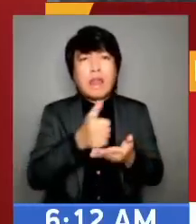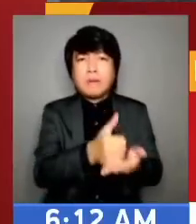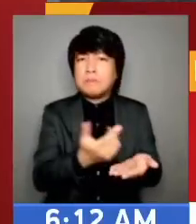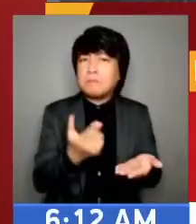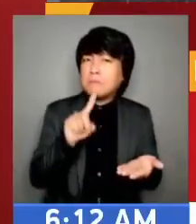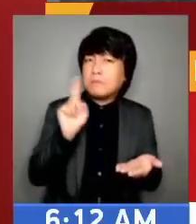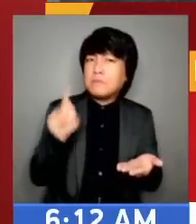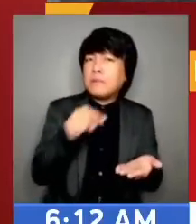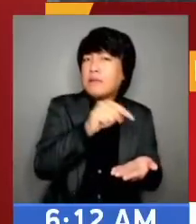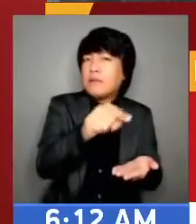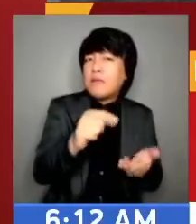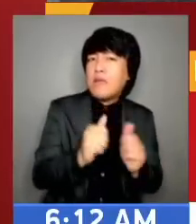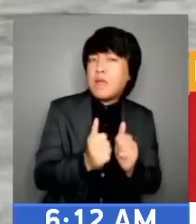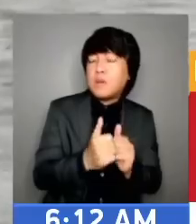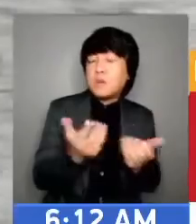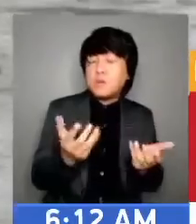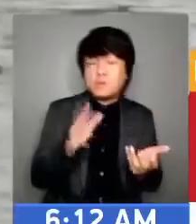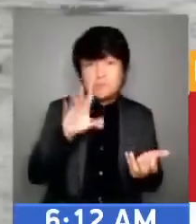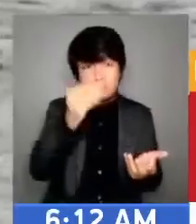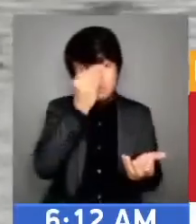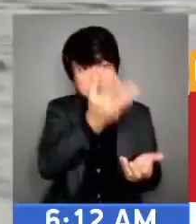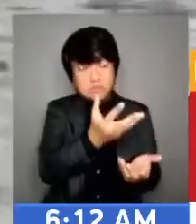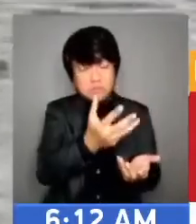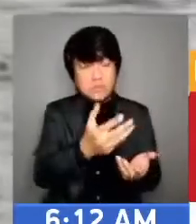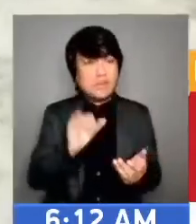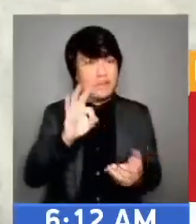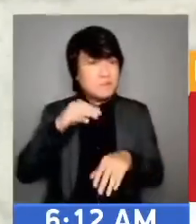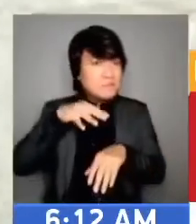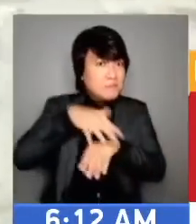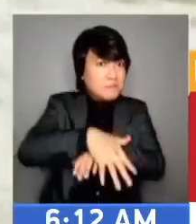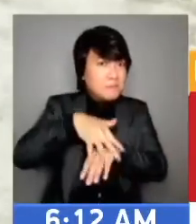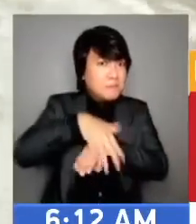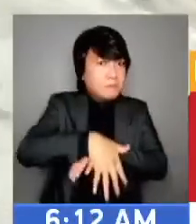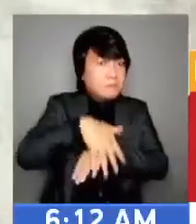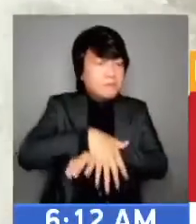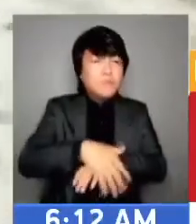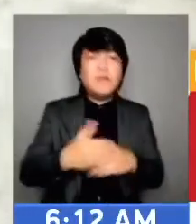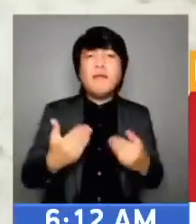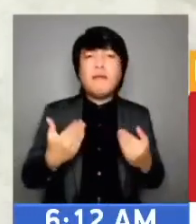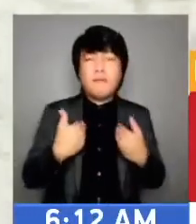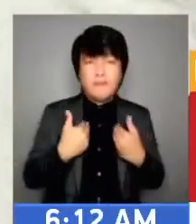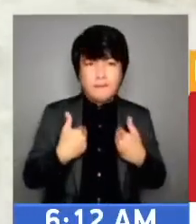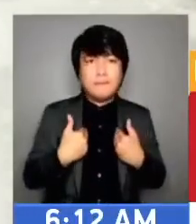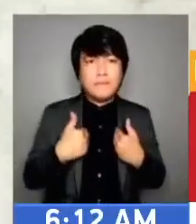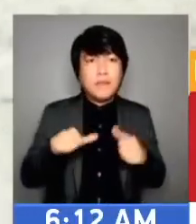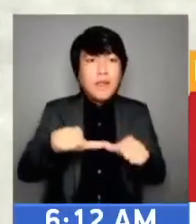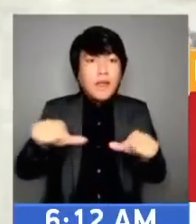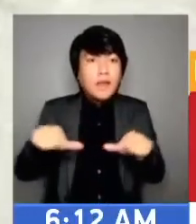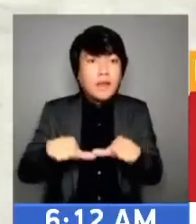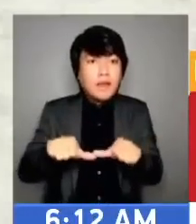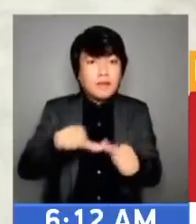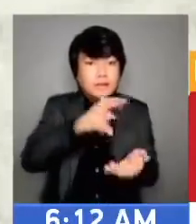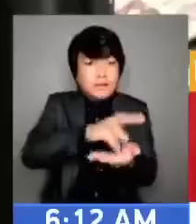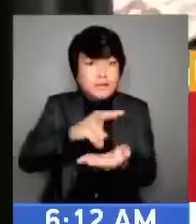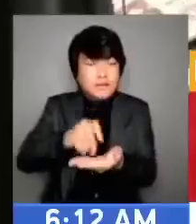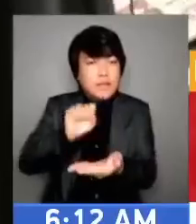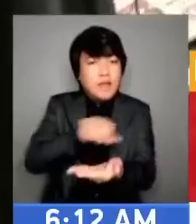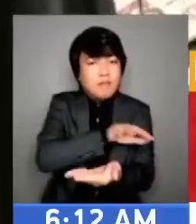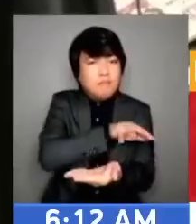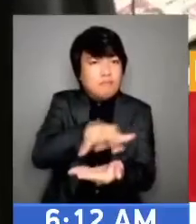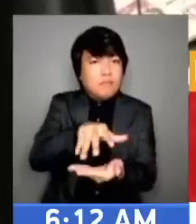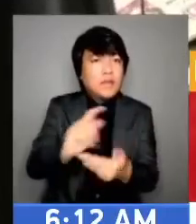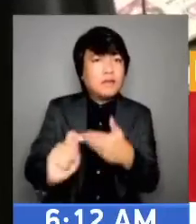mga landslide, ma'am, may mga isolated tayo na area. Meron po, pero ang nakikita po natin ngayon, saglit lang